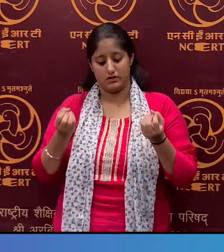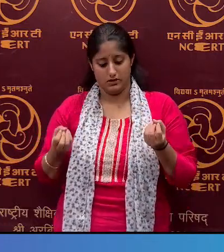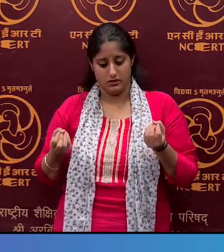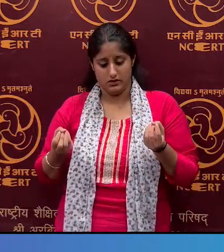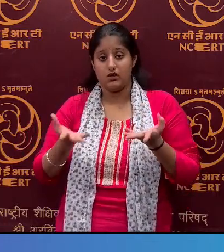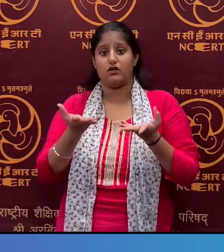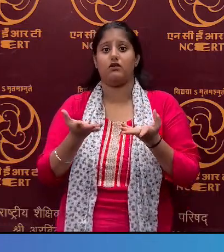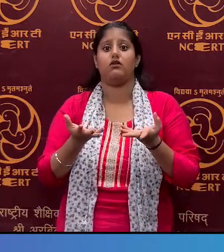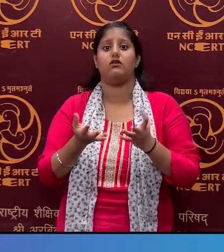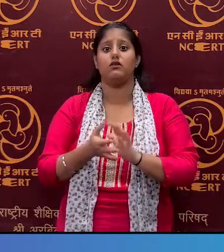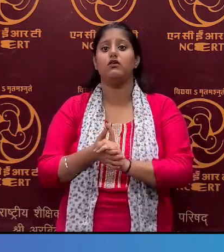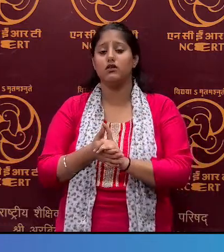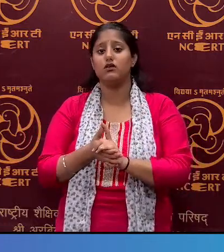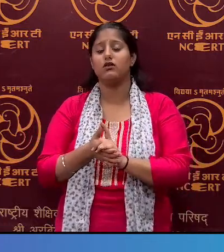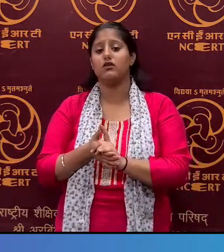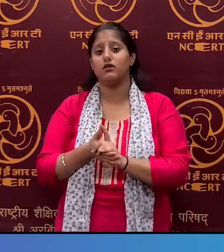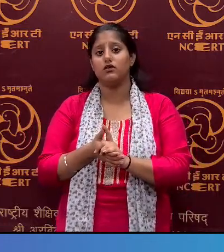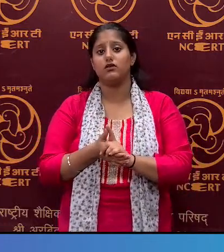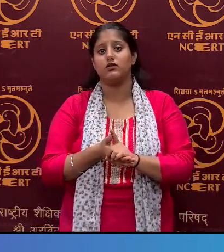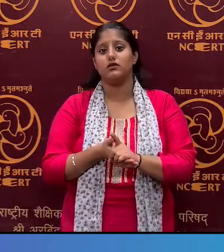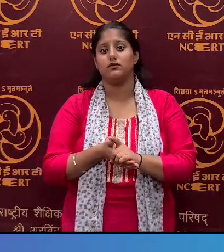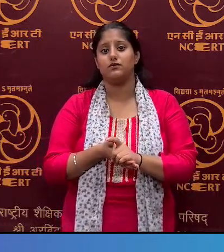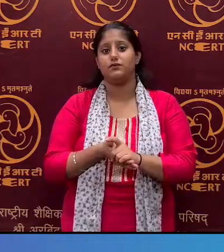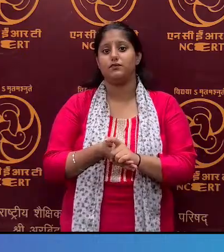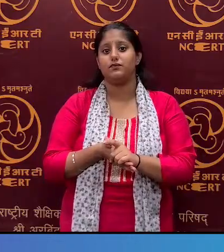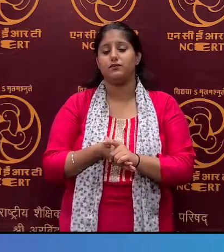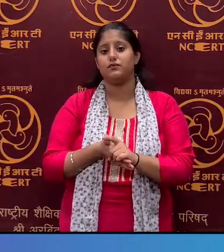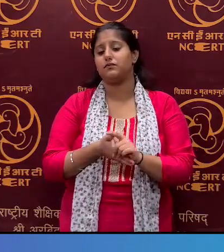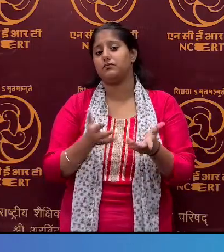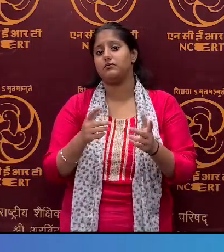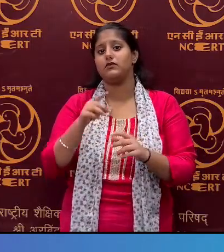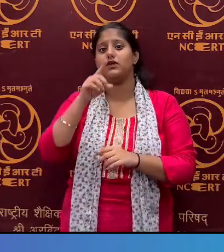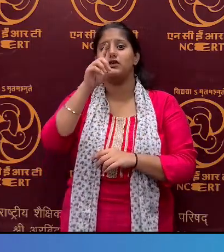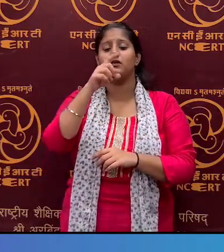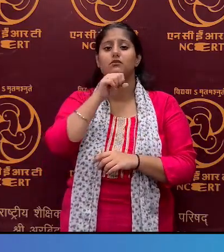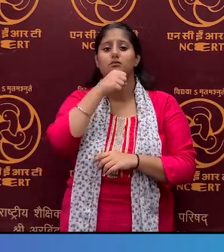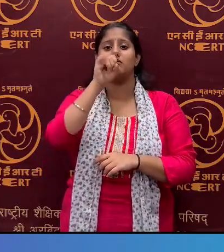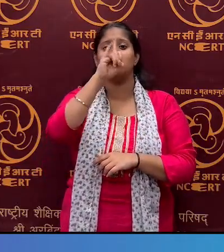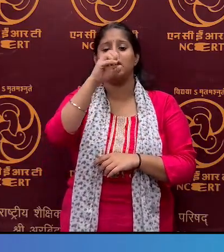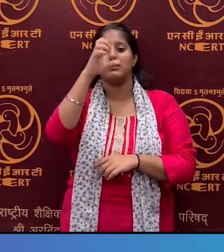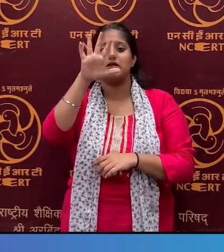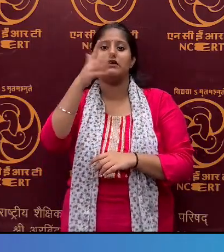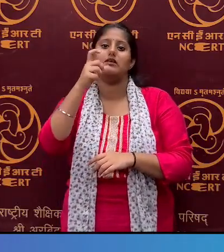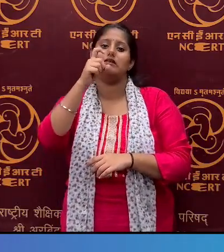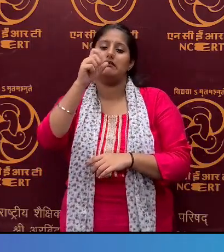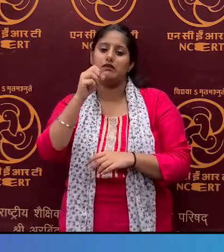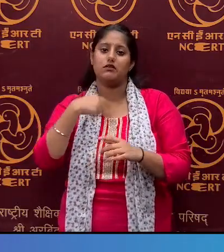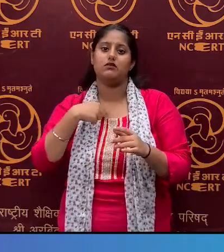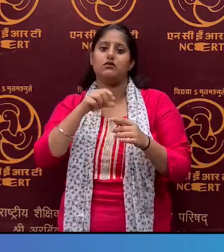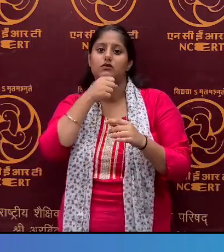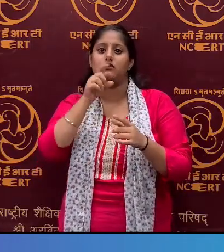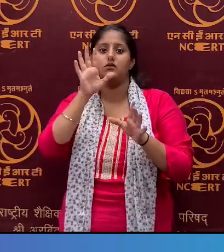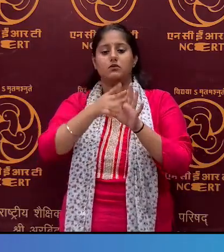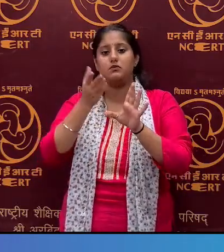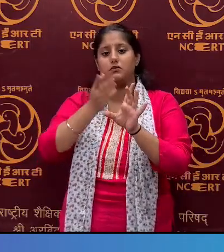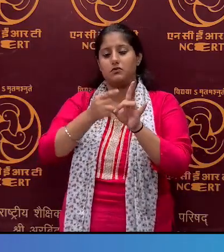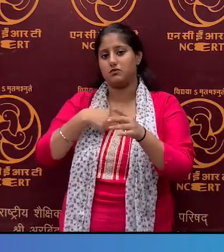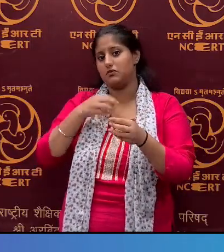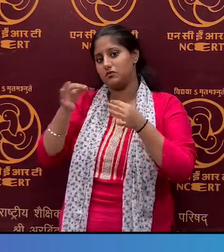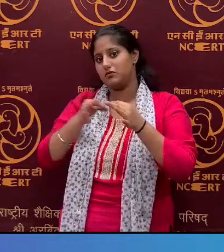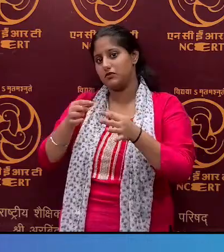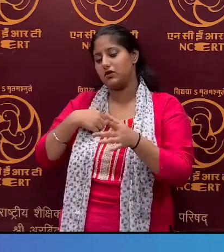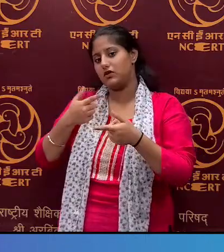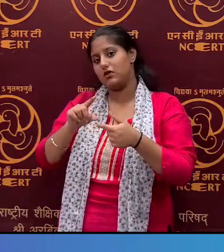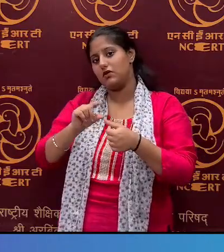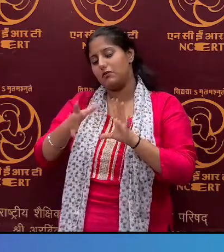से अप्लाई करें, ना कि हम किसी 65-70 साल या 55 साल के इंसान को समझाएं जो ऑलरेडी चीज़ों को एडजस्ट करने से